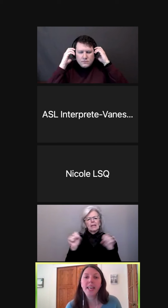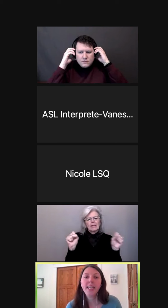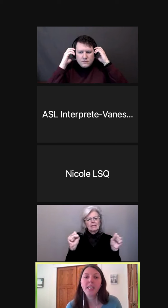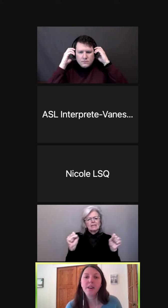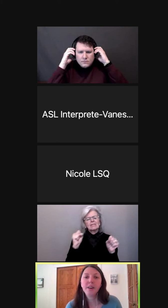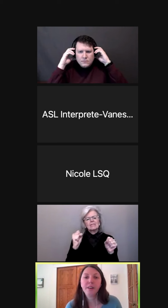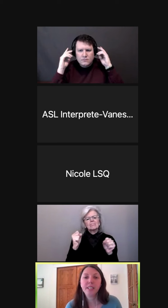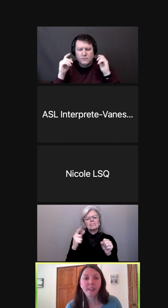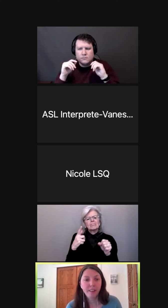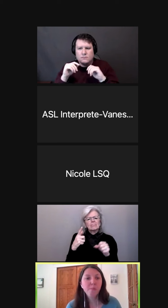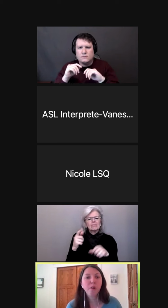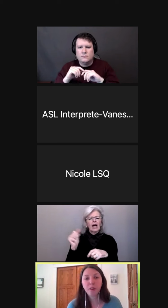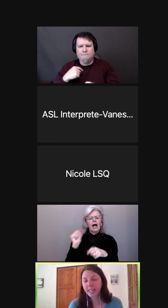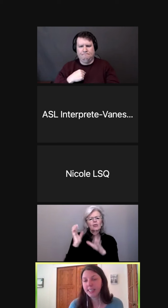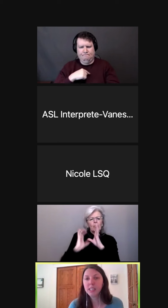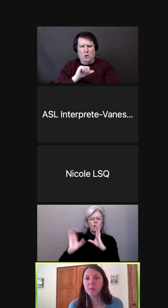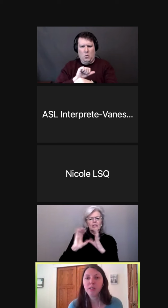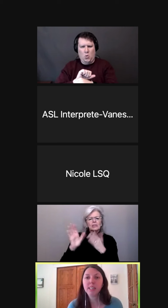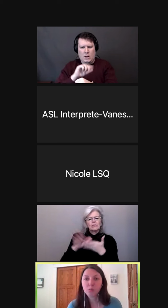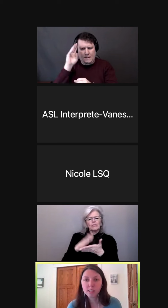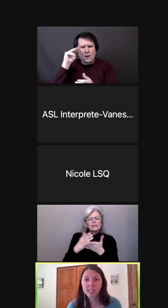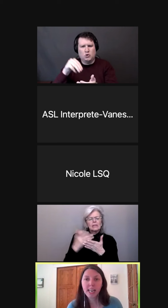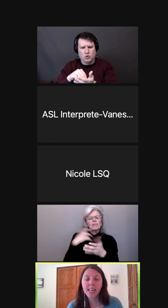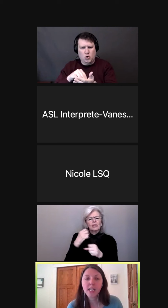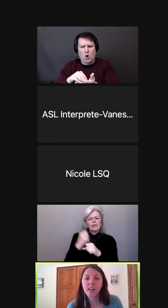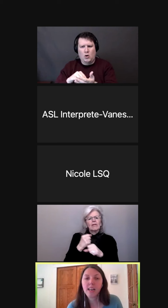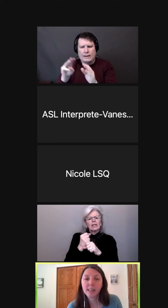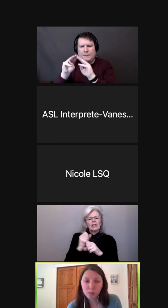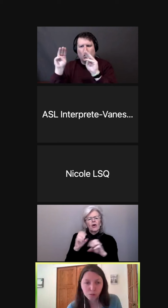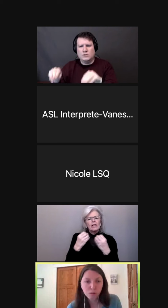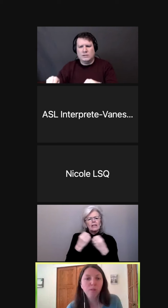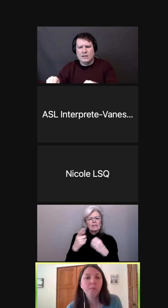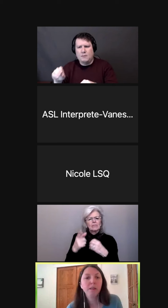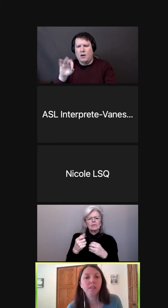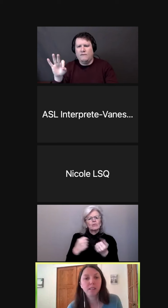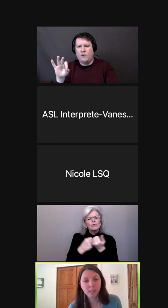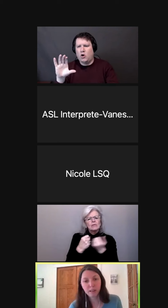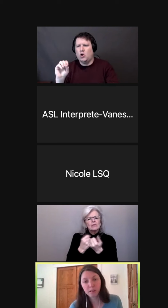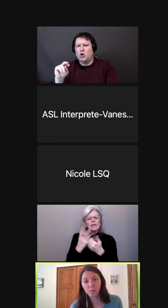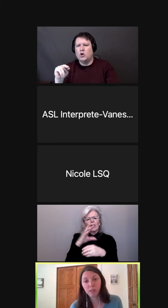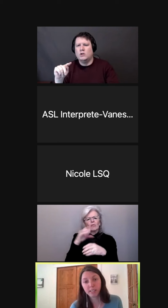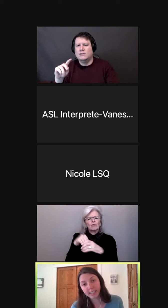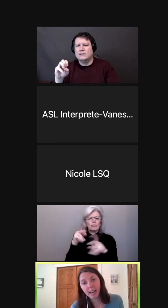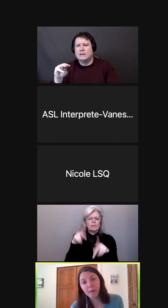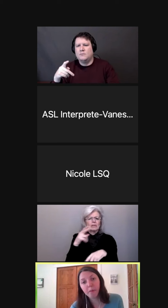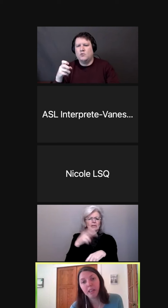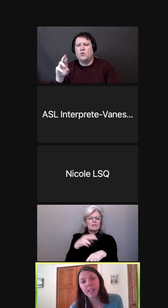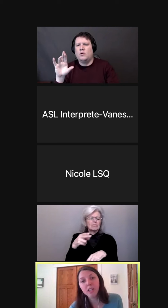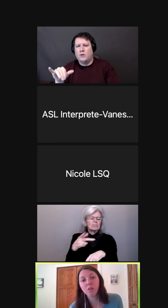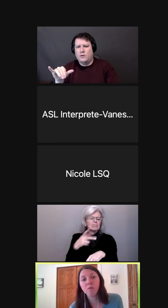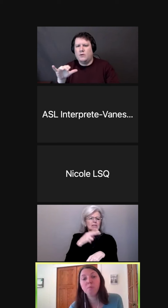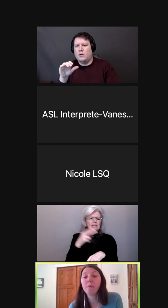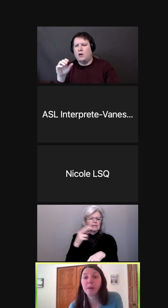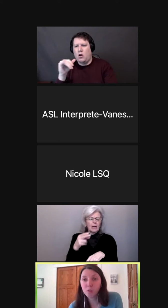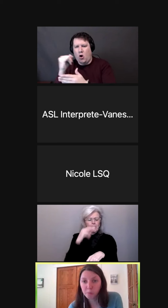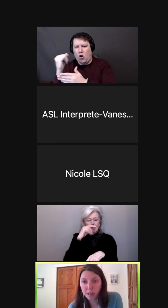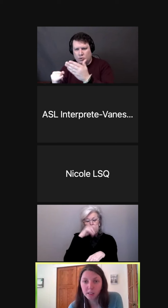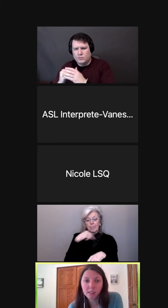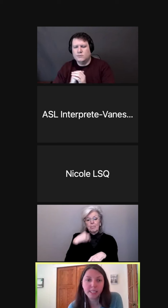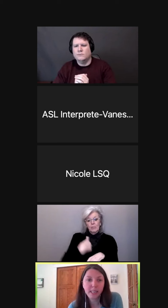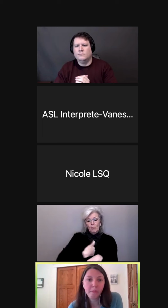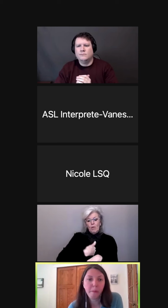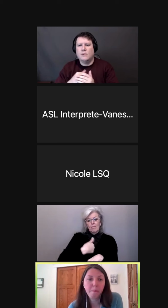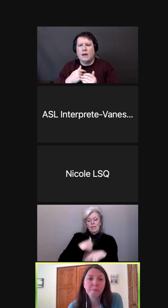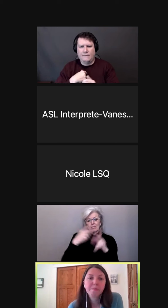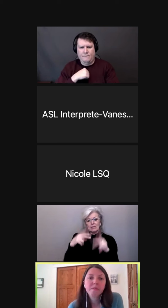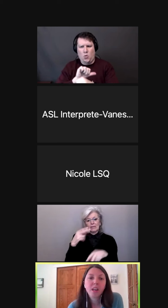et j'ai travaillé pour un organisme qui soutient l'inclusion des personnes en situation de handicap et je suis moi-même une